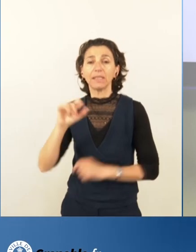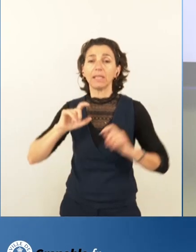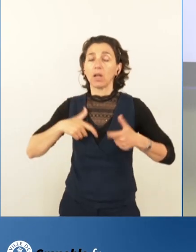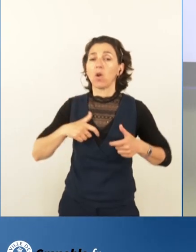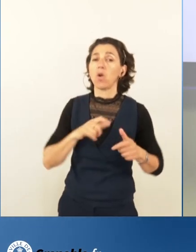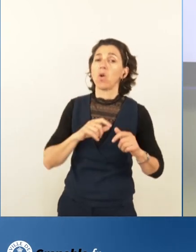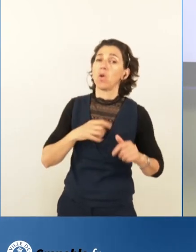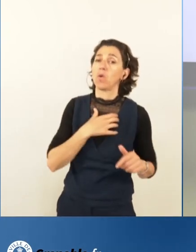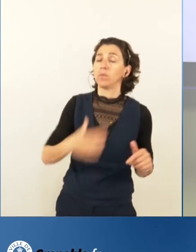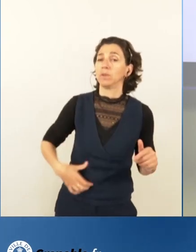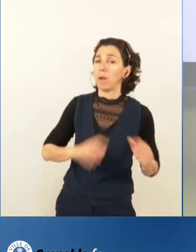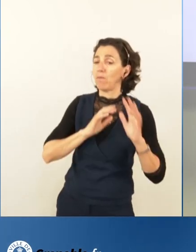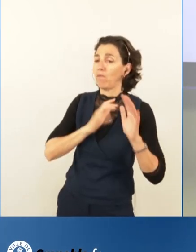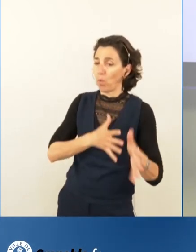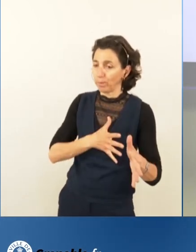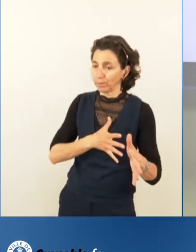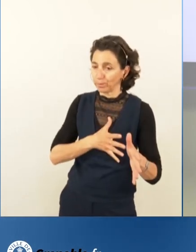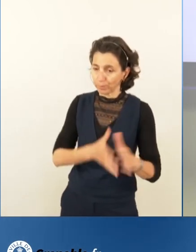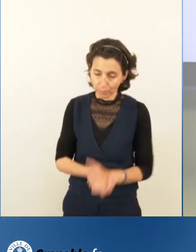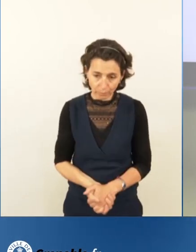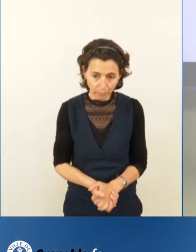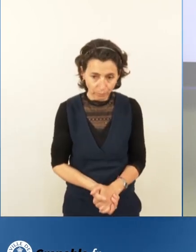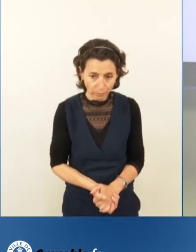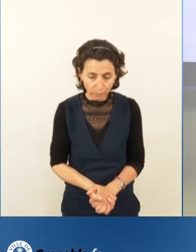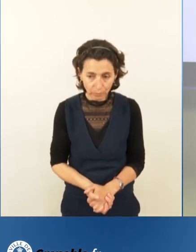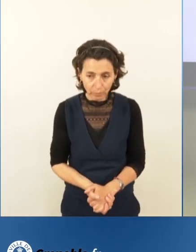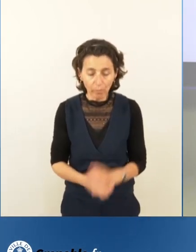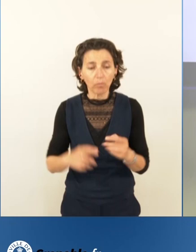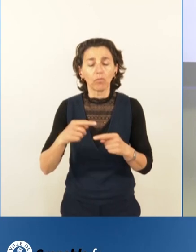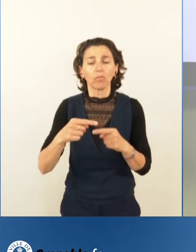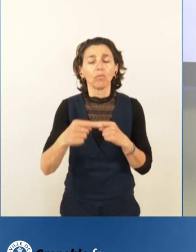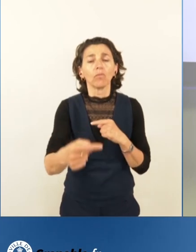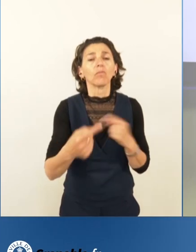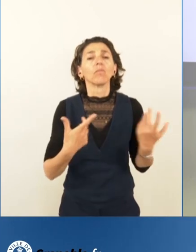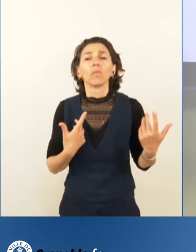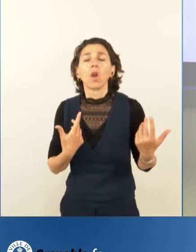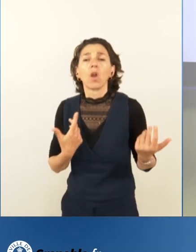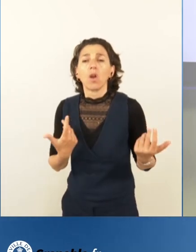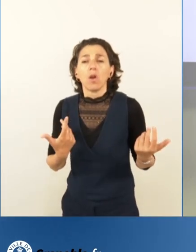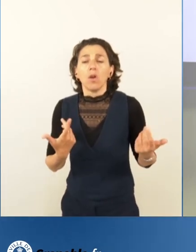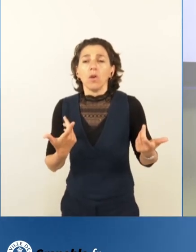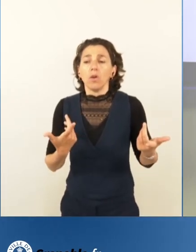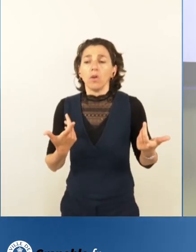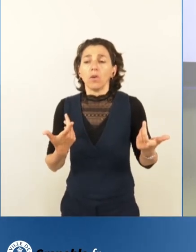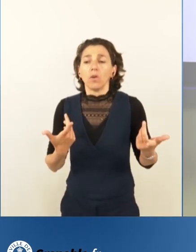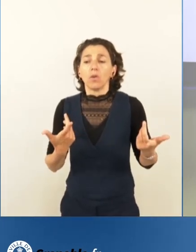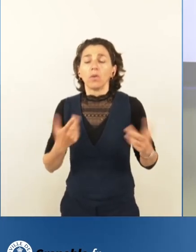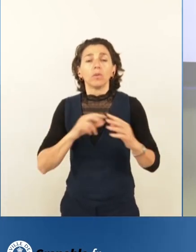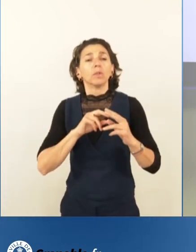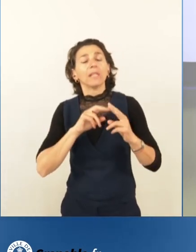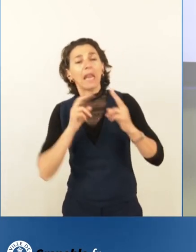délégations que j'aurai l'opportunité de prendre plus tard dans la soirée je précise également que la